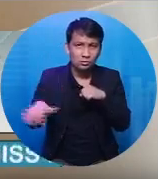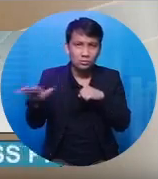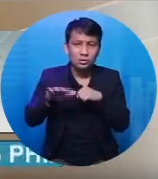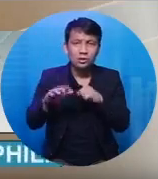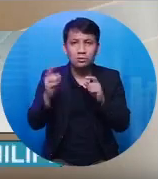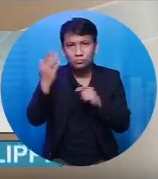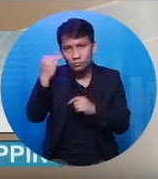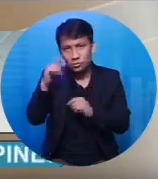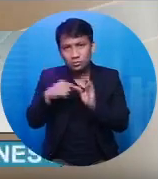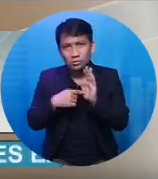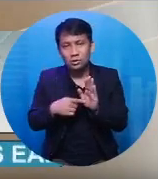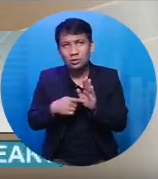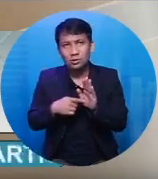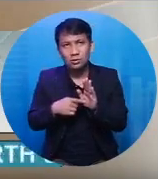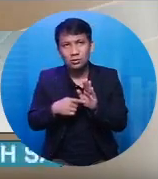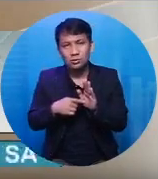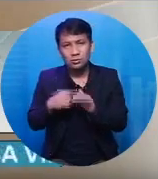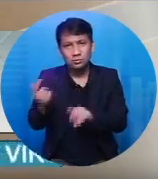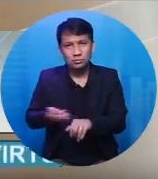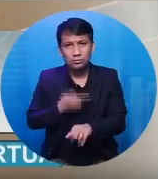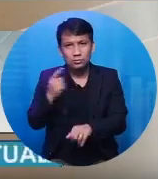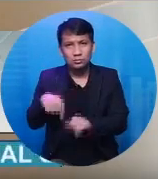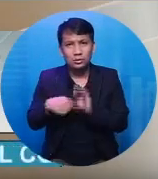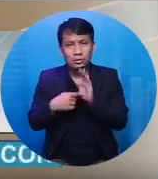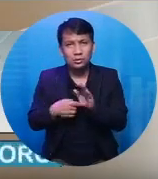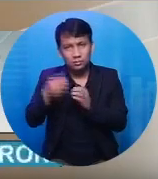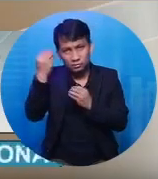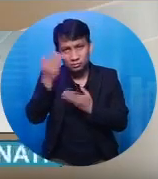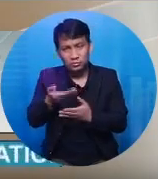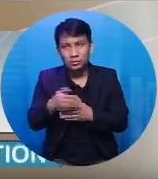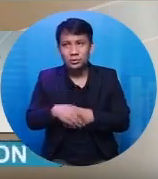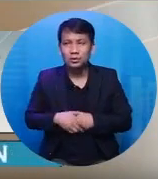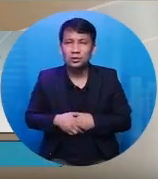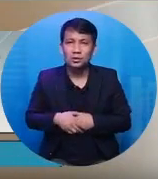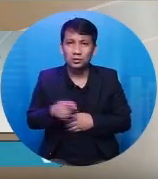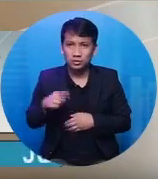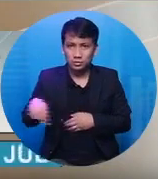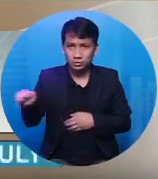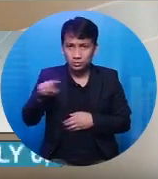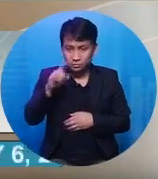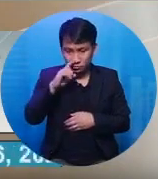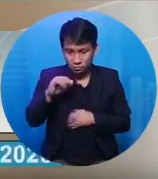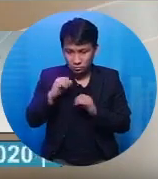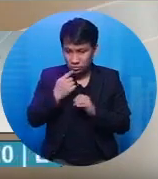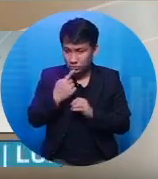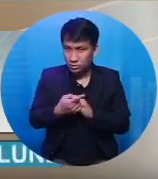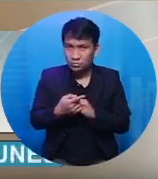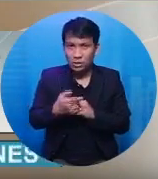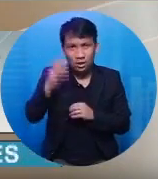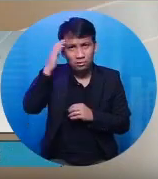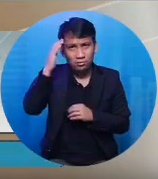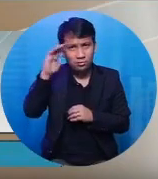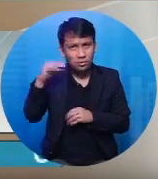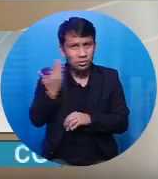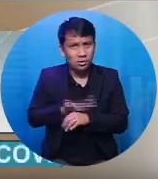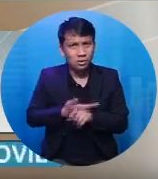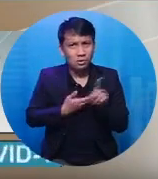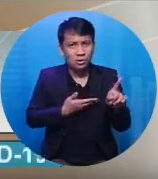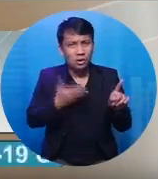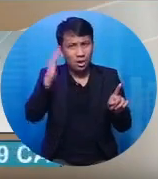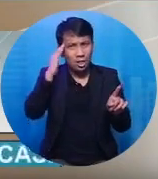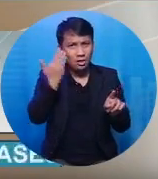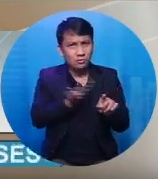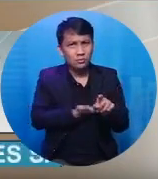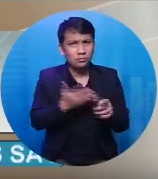usapan. Totoo lang, sir. Ang ano talaga dyan, maliban doon sa inano nila, alam ng mga anak ko yan, sir, na halos